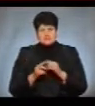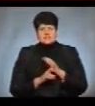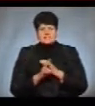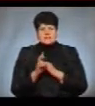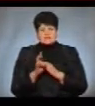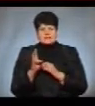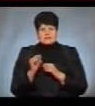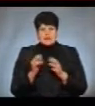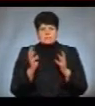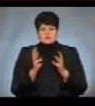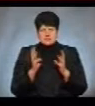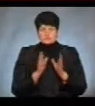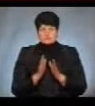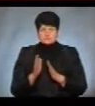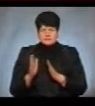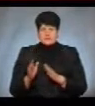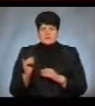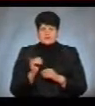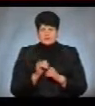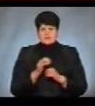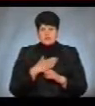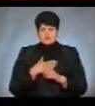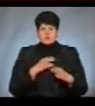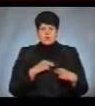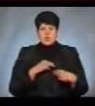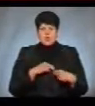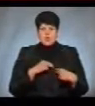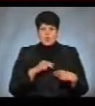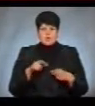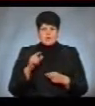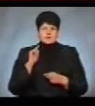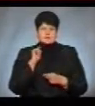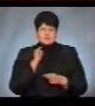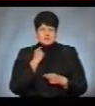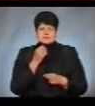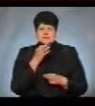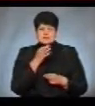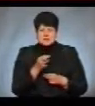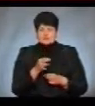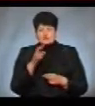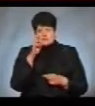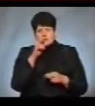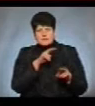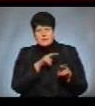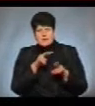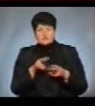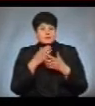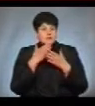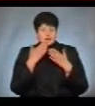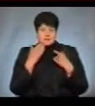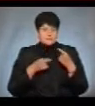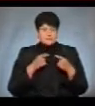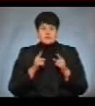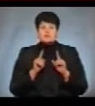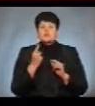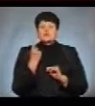на пожежну безпеку. І, власне, наші колеги з Кропивницького повідомили, що у державного нагляду з питань пожежної безпеки немає претензій лише